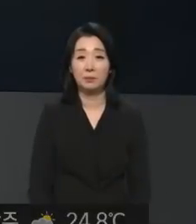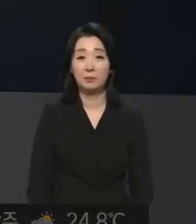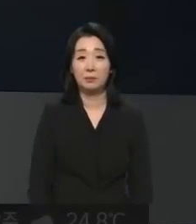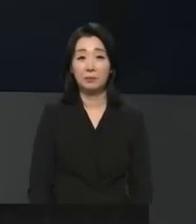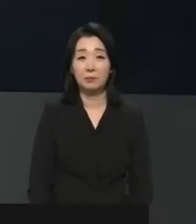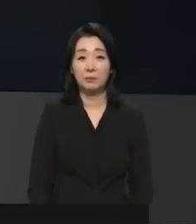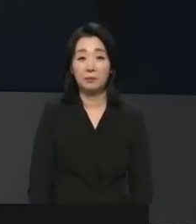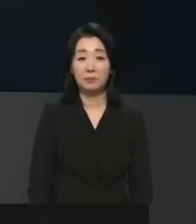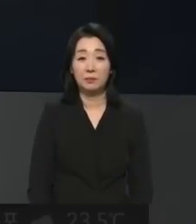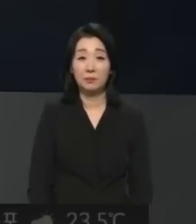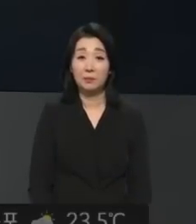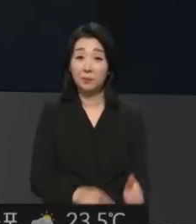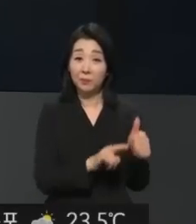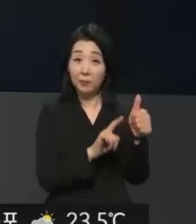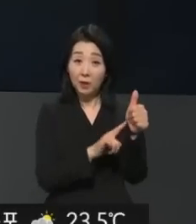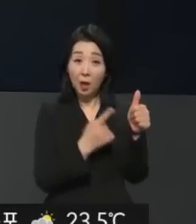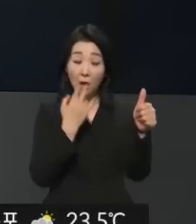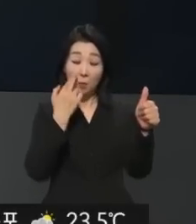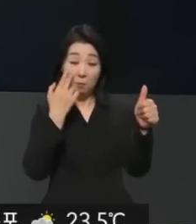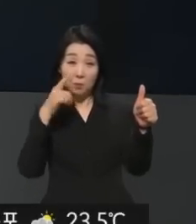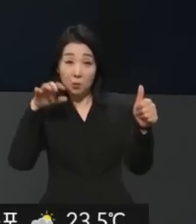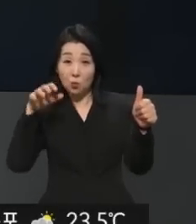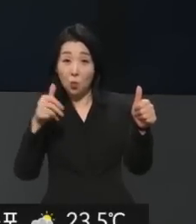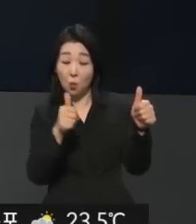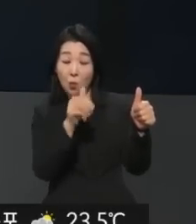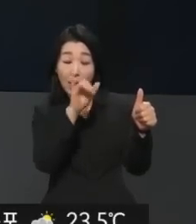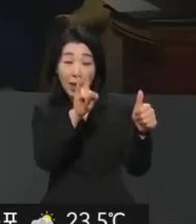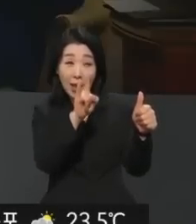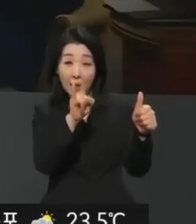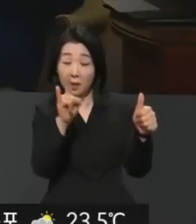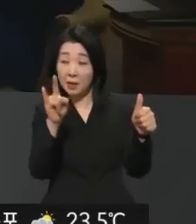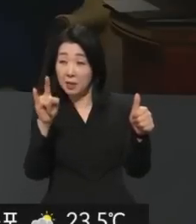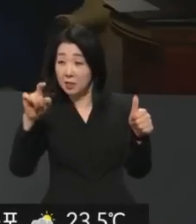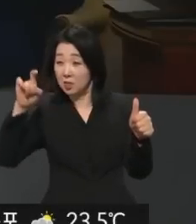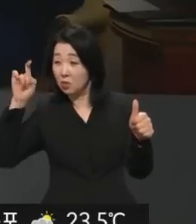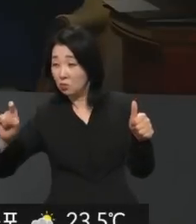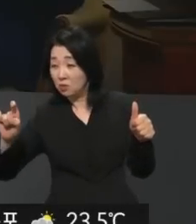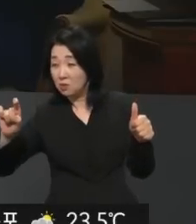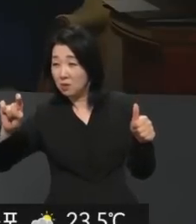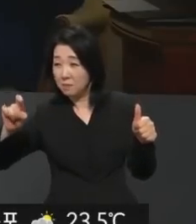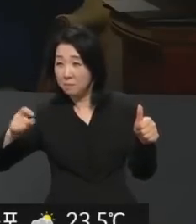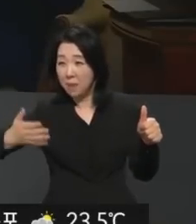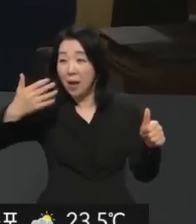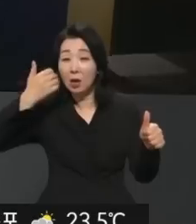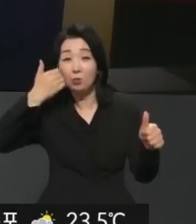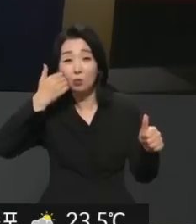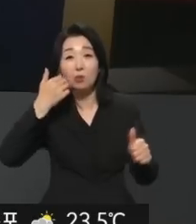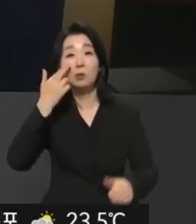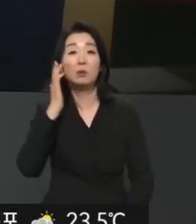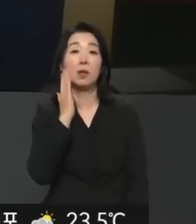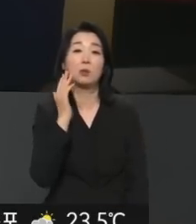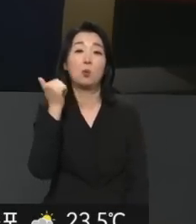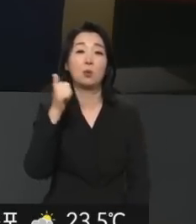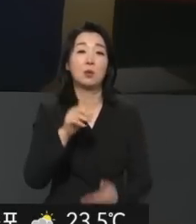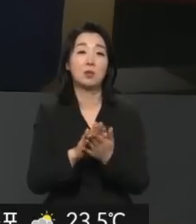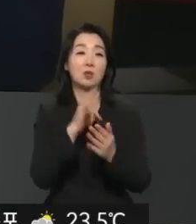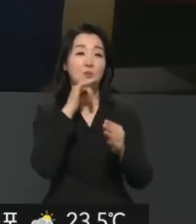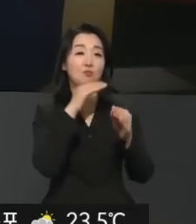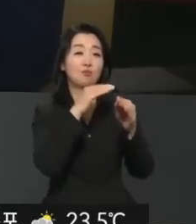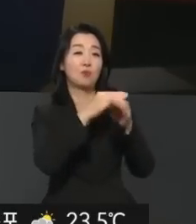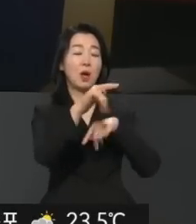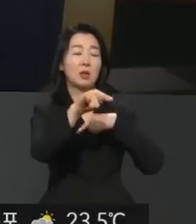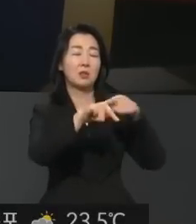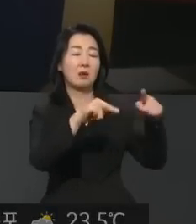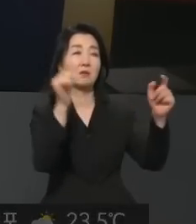조 실장은 그러면서 이 미국에서 핵 버튼을 누를 수 있는 유일한 사람인 바이든 대통령이 직접 북한의